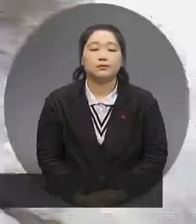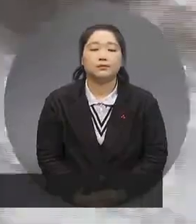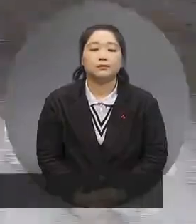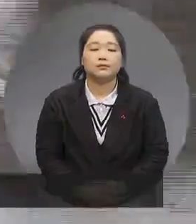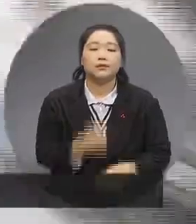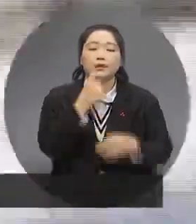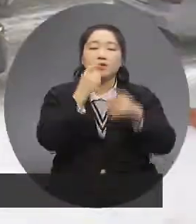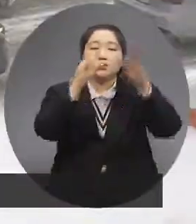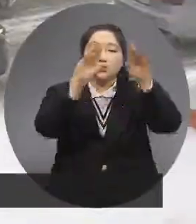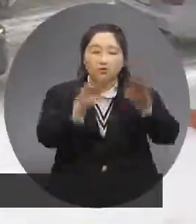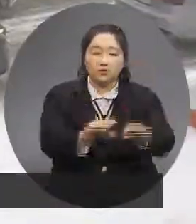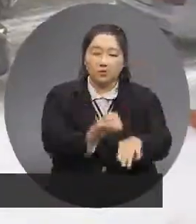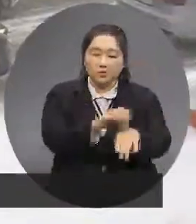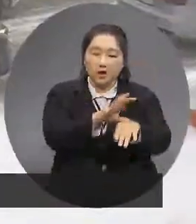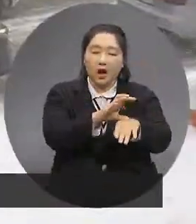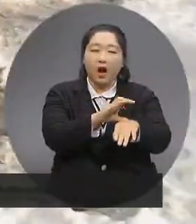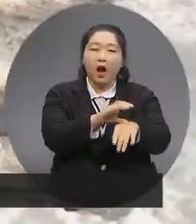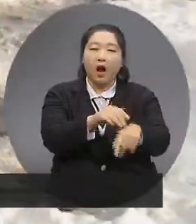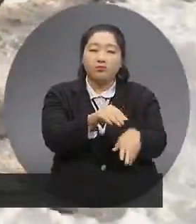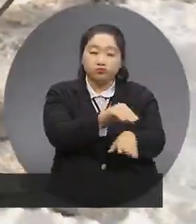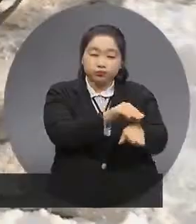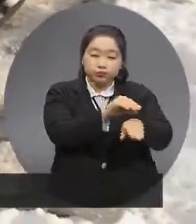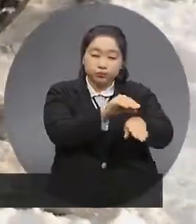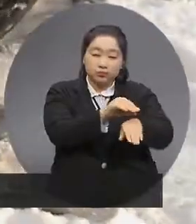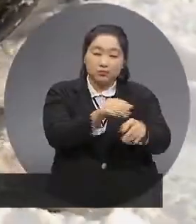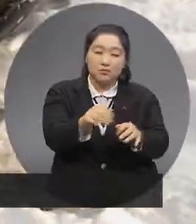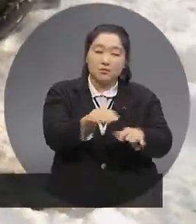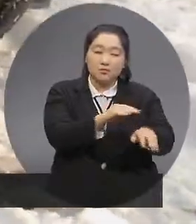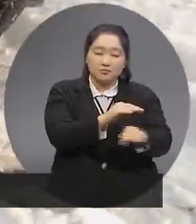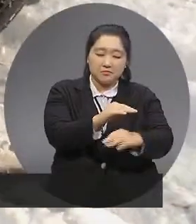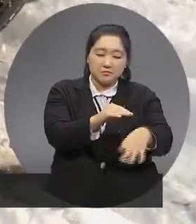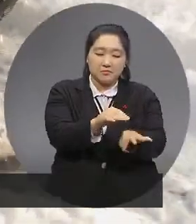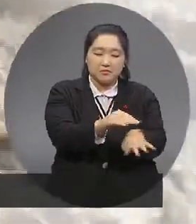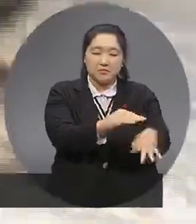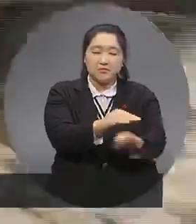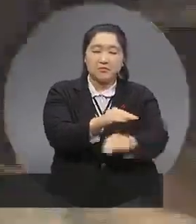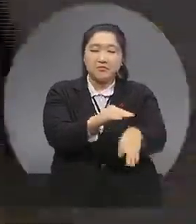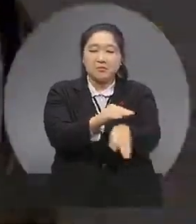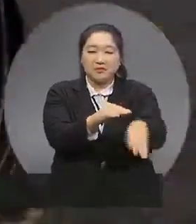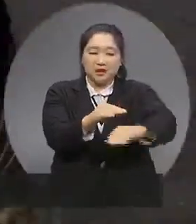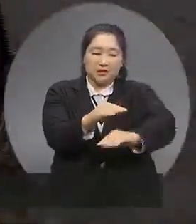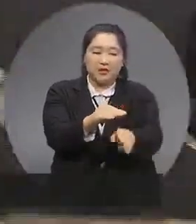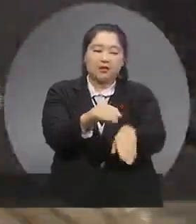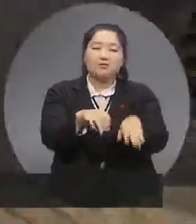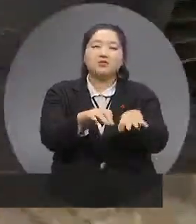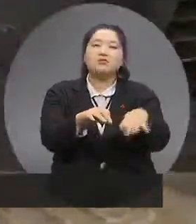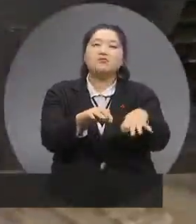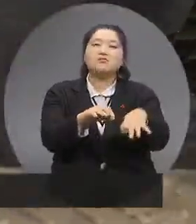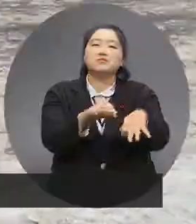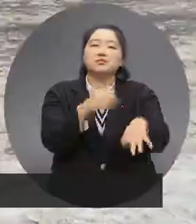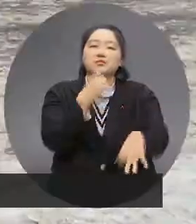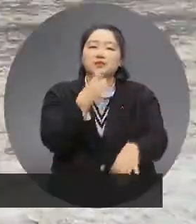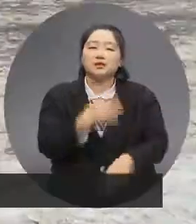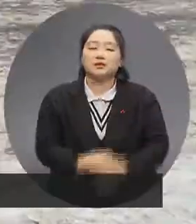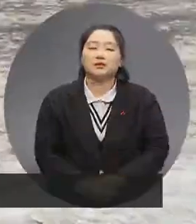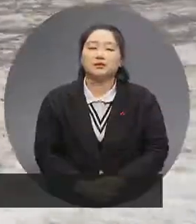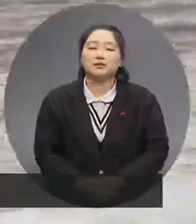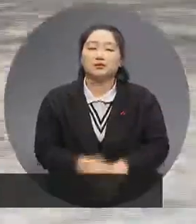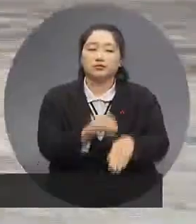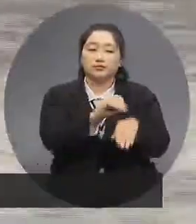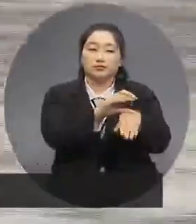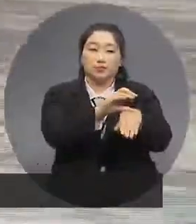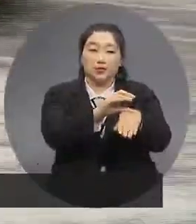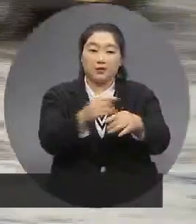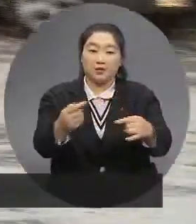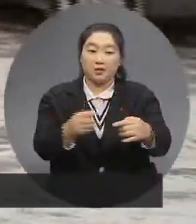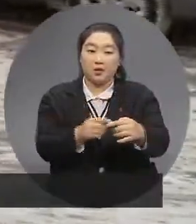눈 속에 파묻힌 승용차. 방향을 이리저리 틀며 발버둥 쳐도 연신 헛바퀴만 돕니다. 눈 덮인